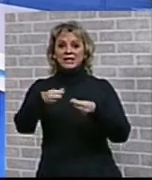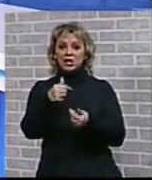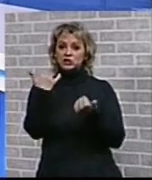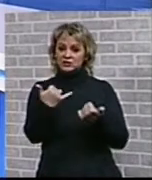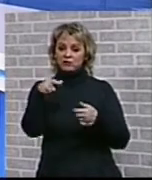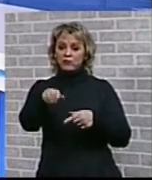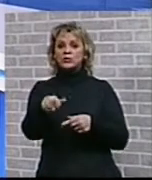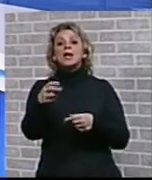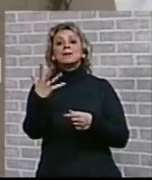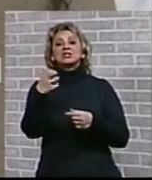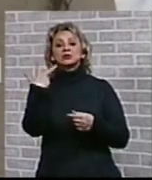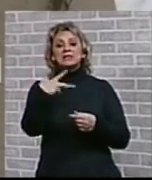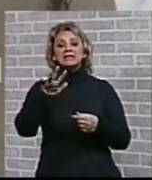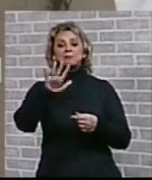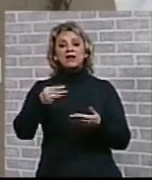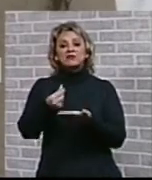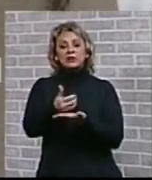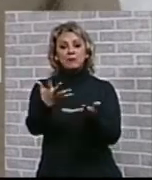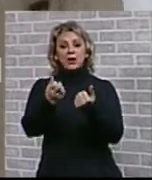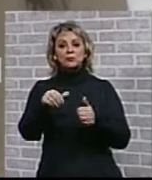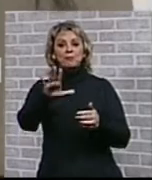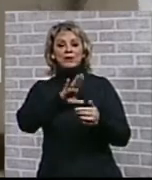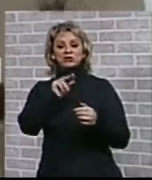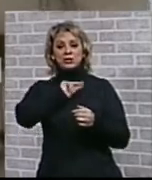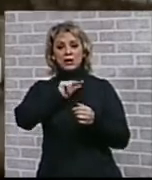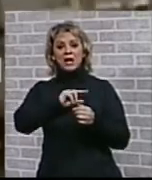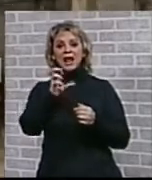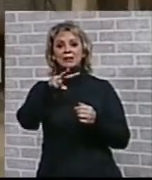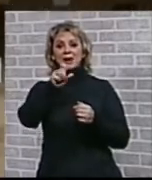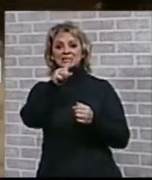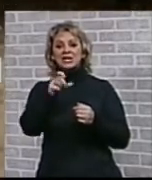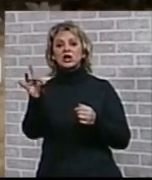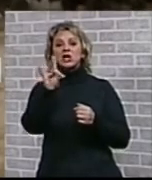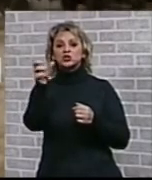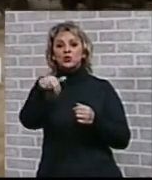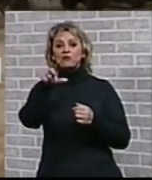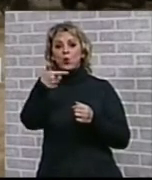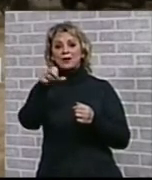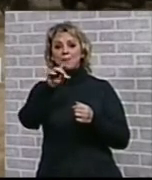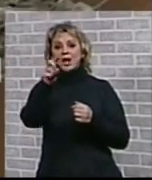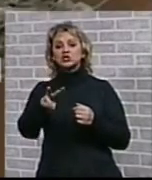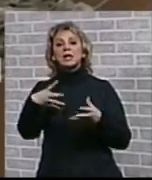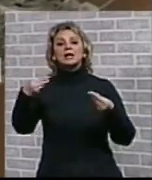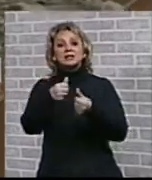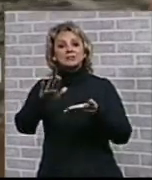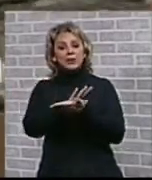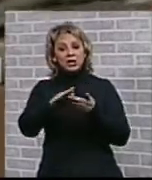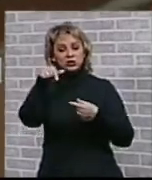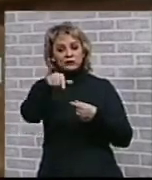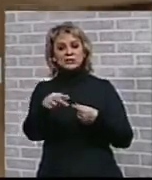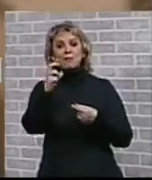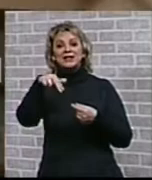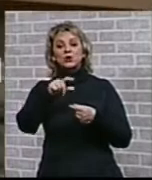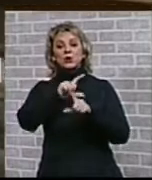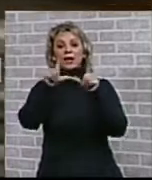сегодня. 535 выплат получили бывшие работники «Алмазной» и «Ростов-Гормаша». Расплачиваться за